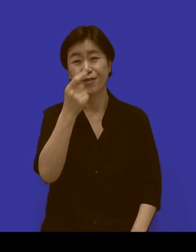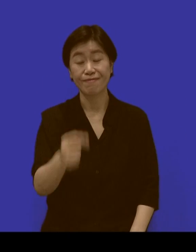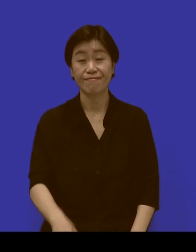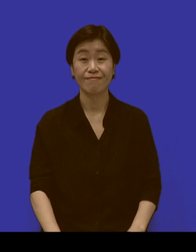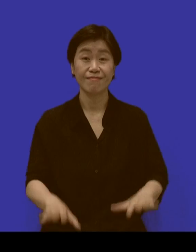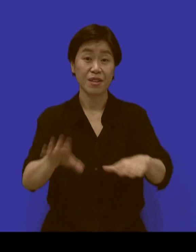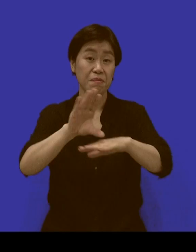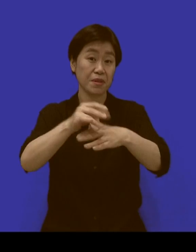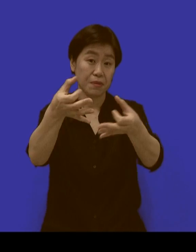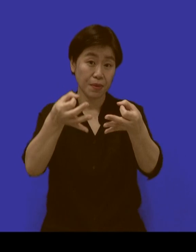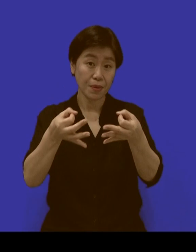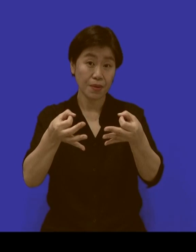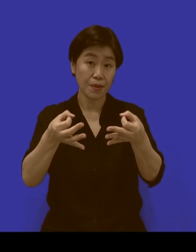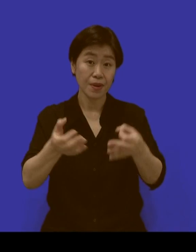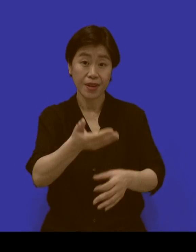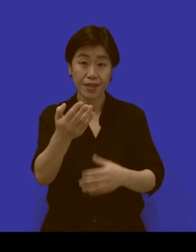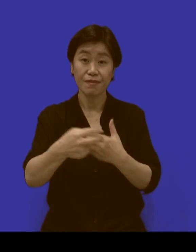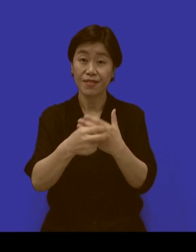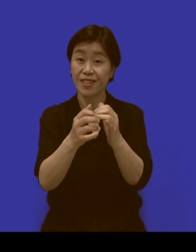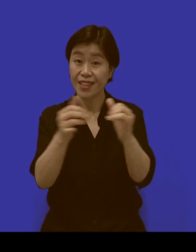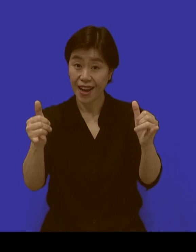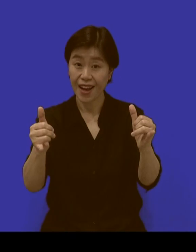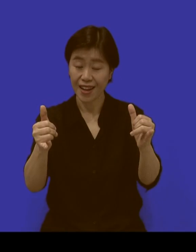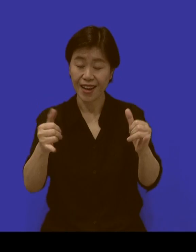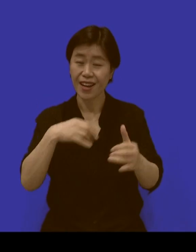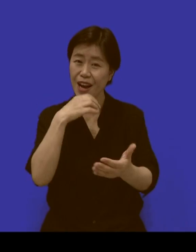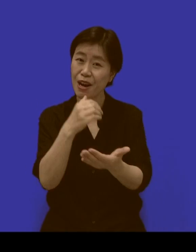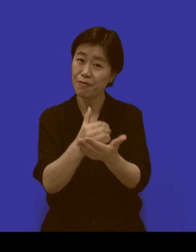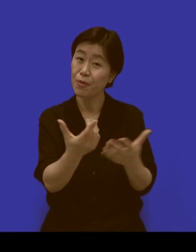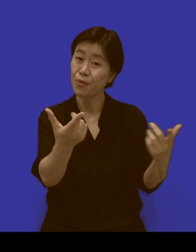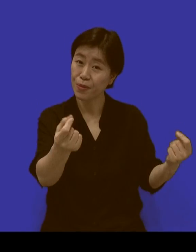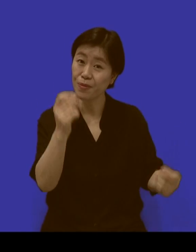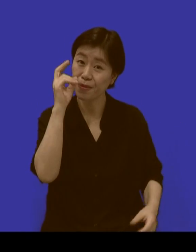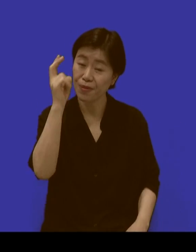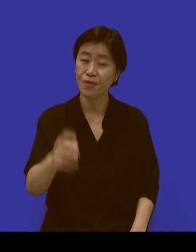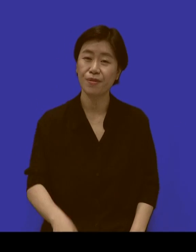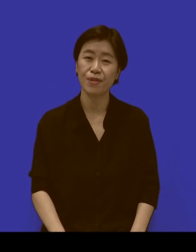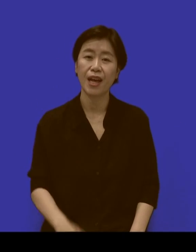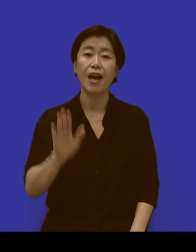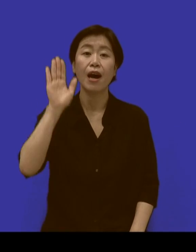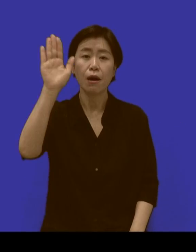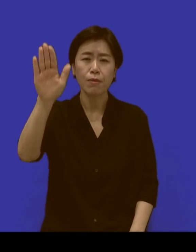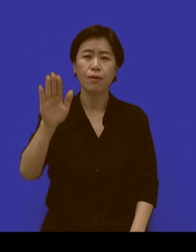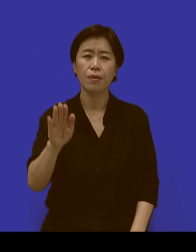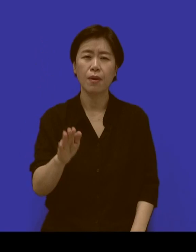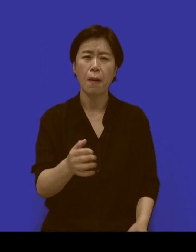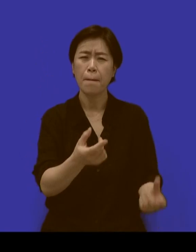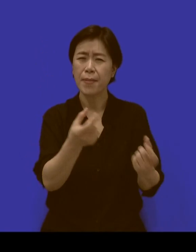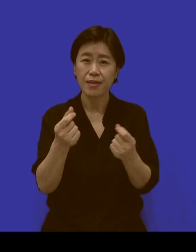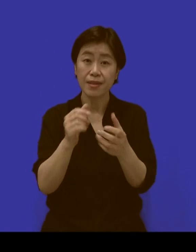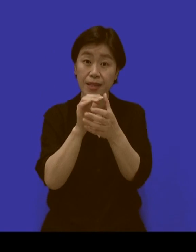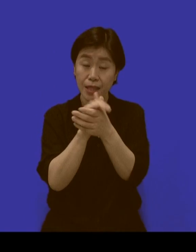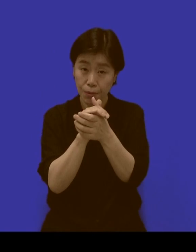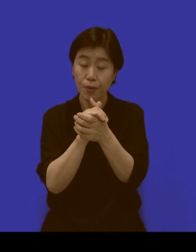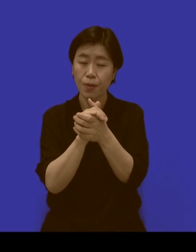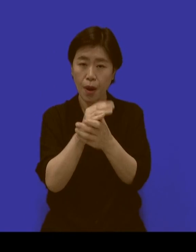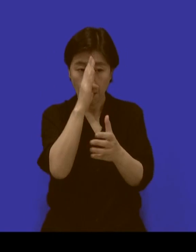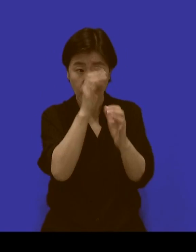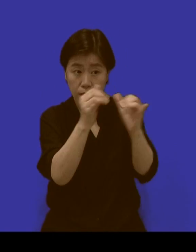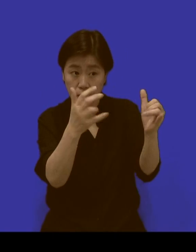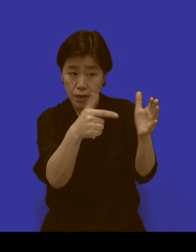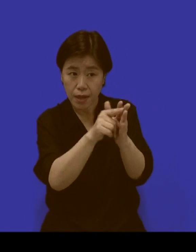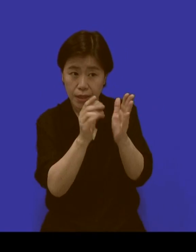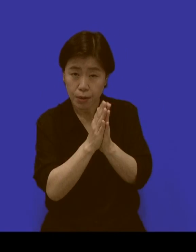방송을 보시는 많은 의사 선생님들께서도 그런 감동이 있지 않을까 하면서 앞으로 그런 기도가 결국은 환자들의 생명뿐만 아니라 그